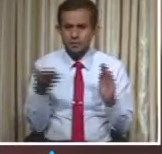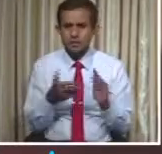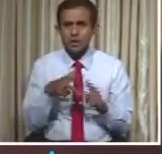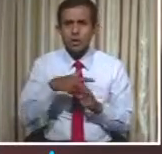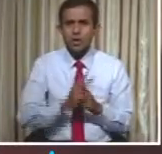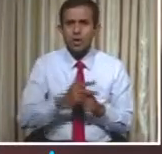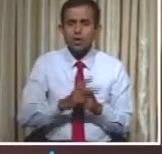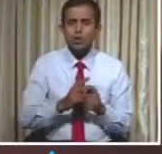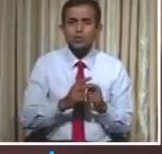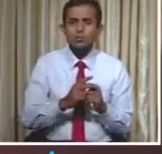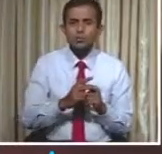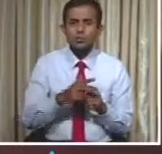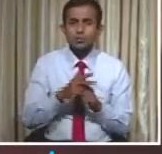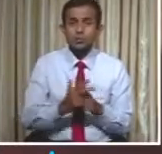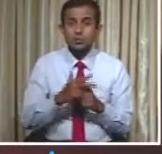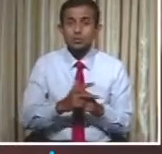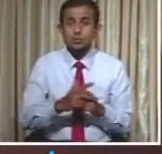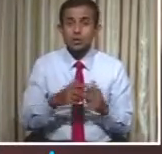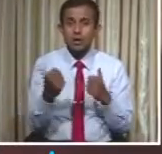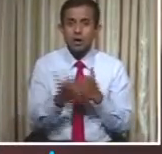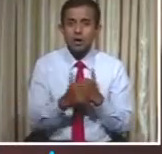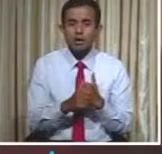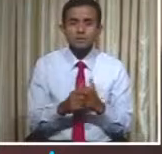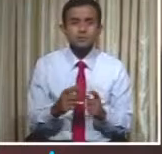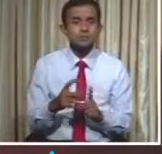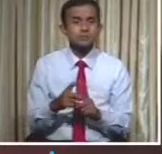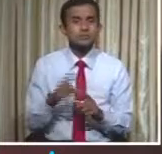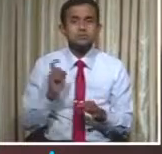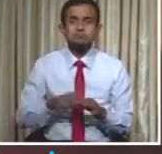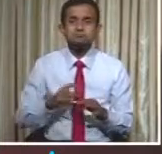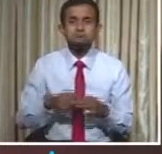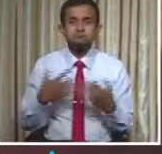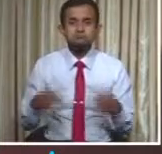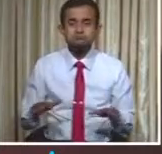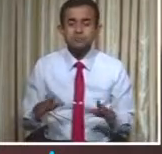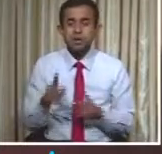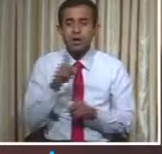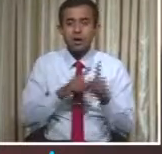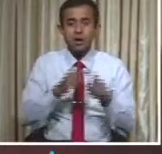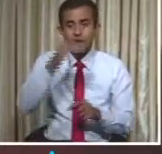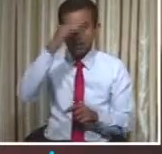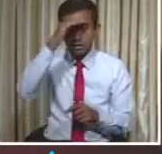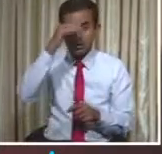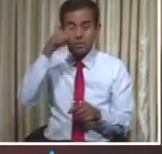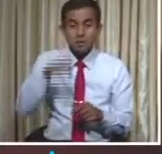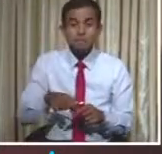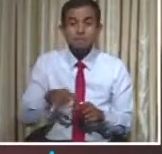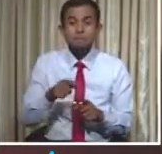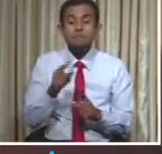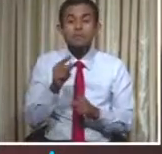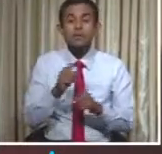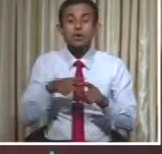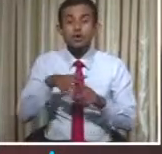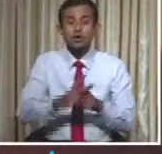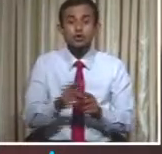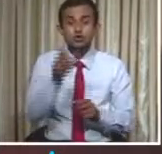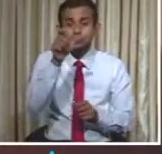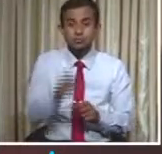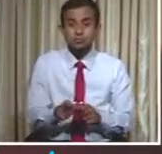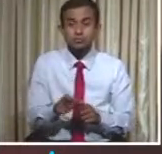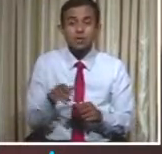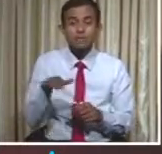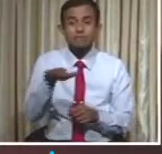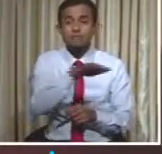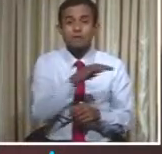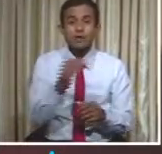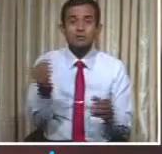කර්මාන්ත ගොඩනැගීමේදී අද බරපතල ප්‍රශ්නයක් වෙලා තියෙනවා ගරු කථානායකතුමනි. මේ කර්මාන්ත කරුවන් කර්මාන්ත